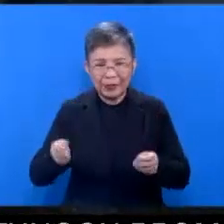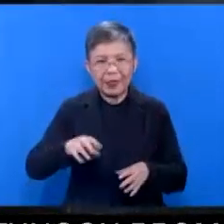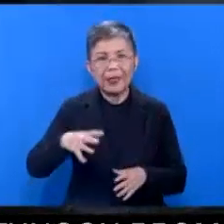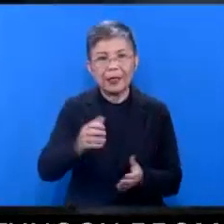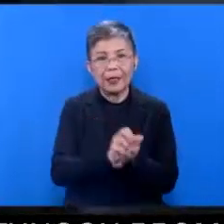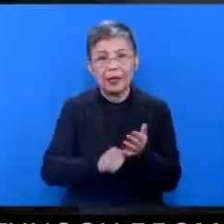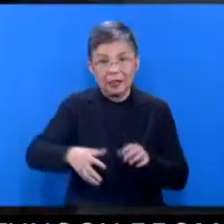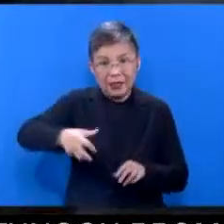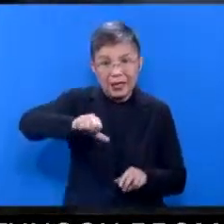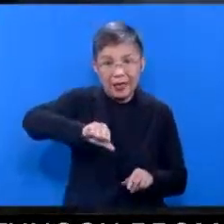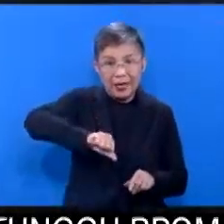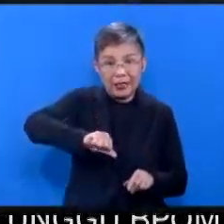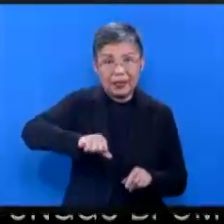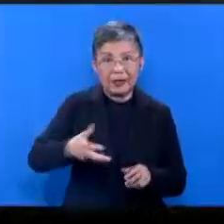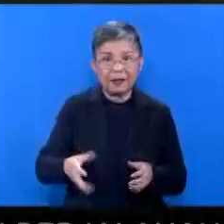santan.